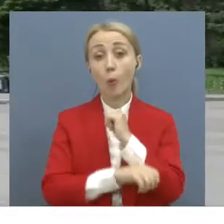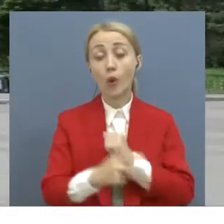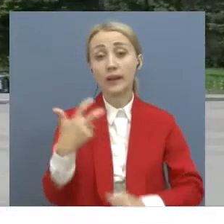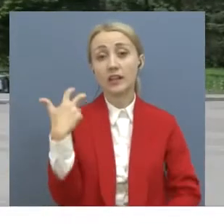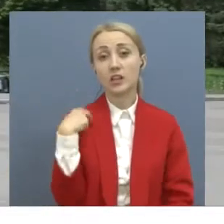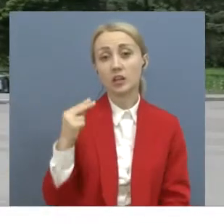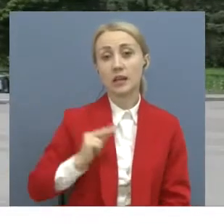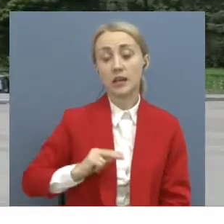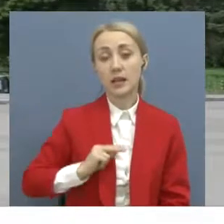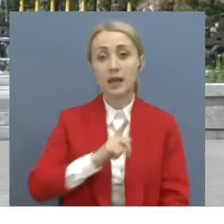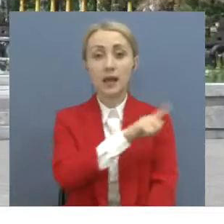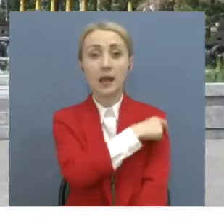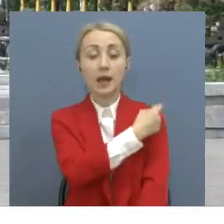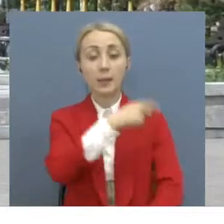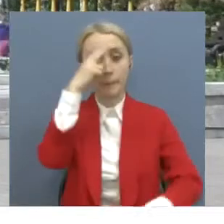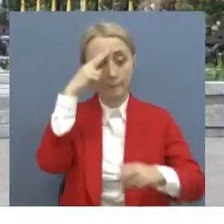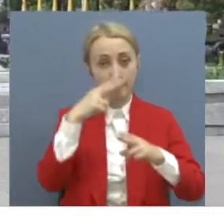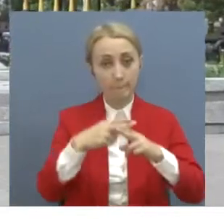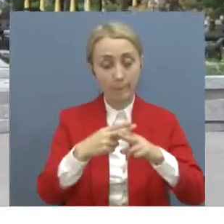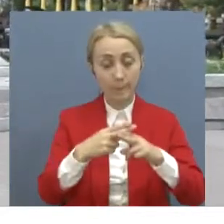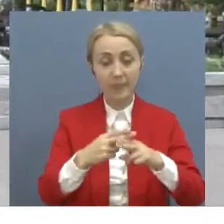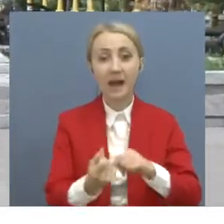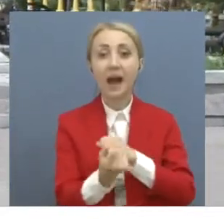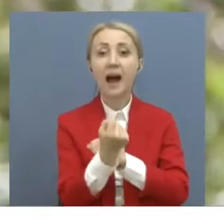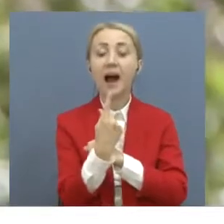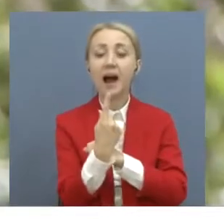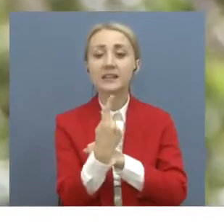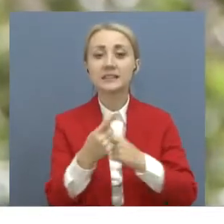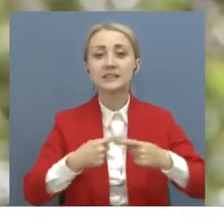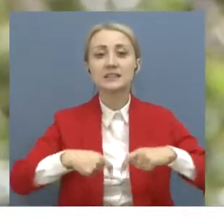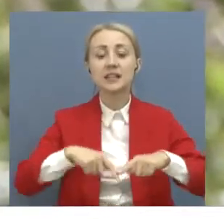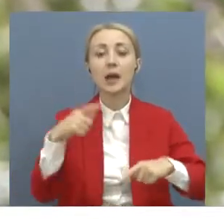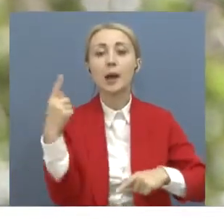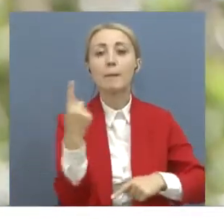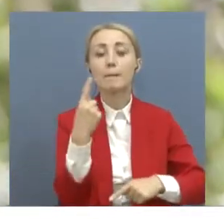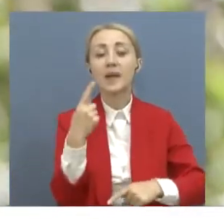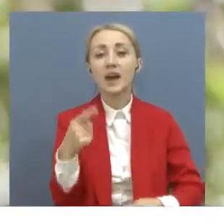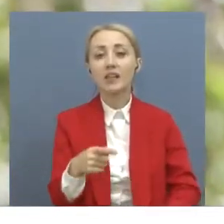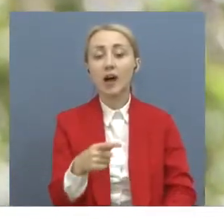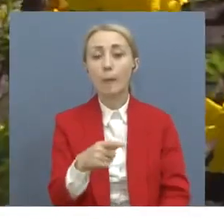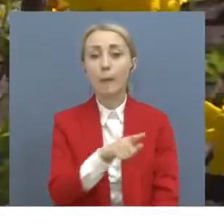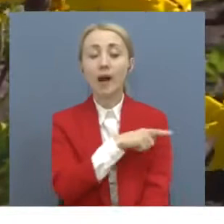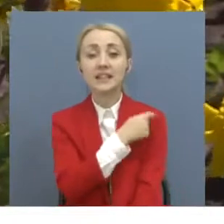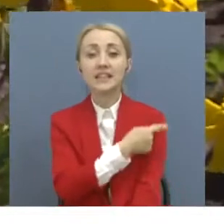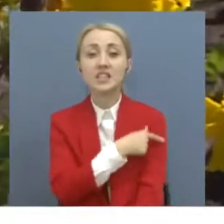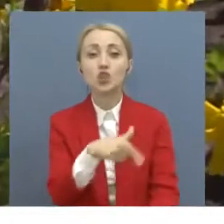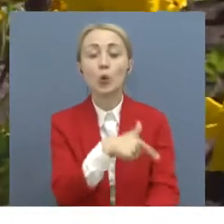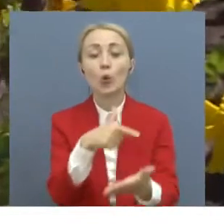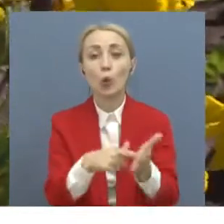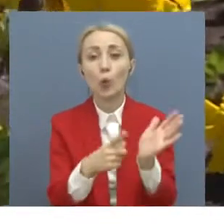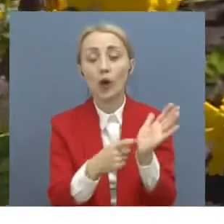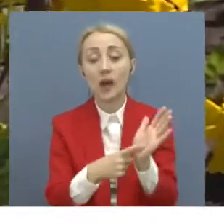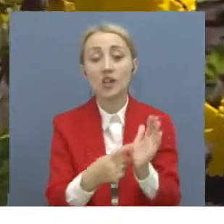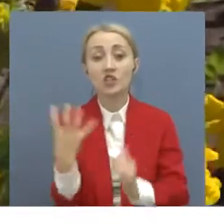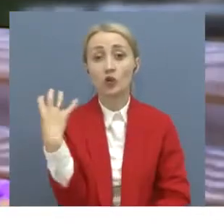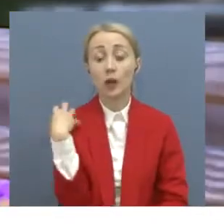жасайды. Ординатураны Майқұдықта, интернатураны облыс ауруханада өткізеді. Оқу орнын бітіргенге дейін ол өздігінше 27